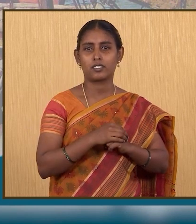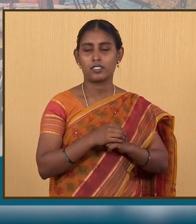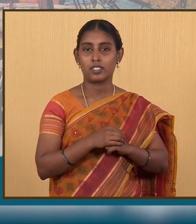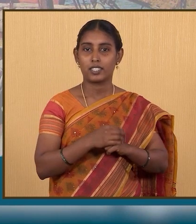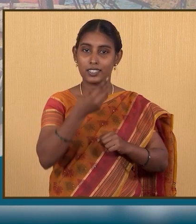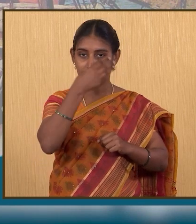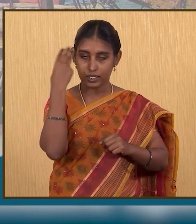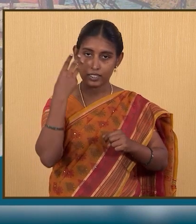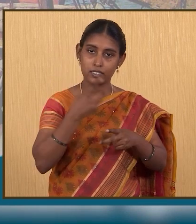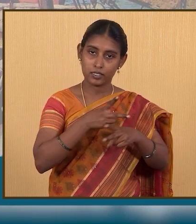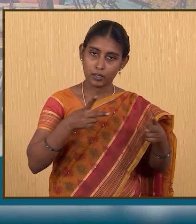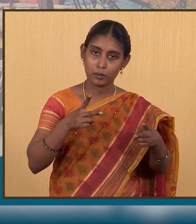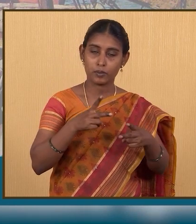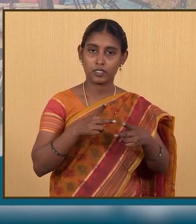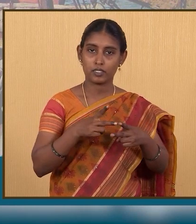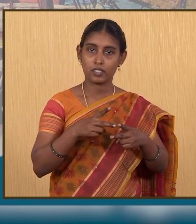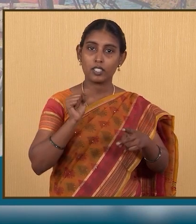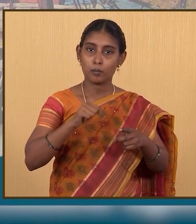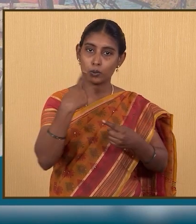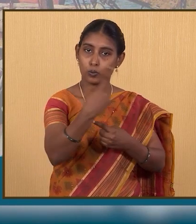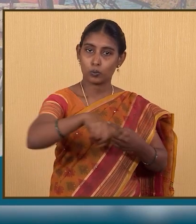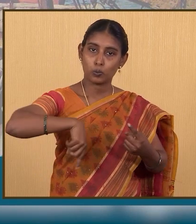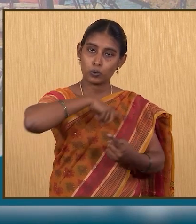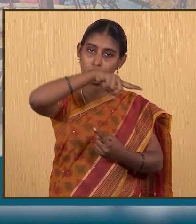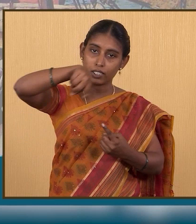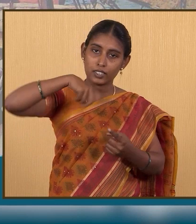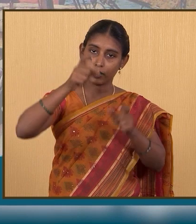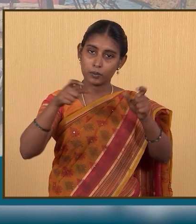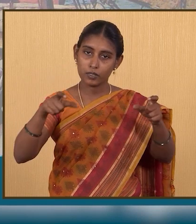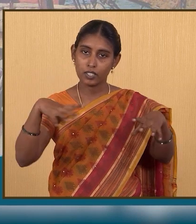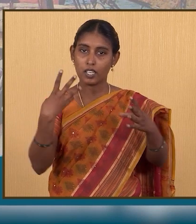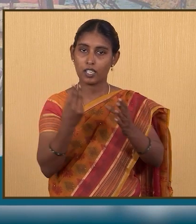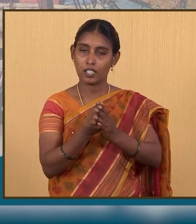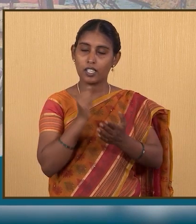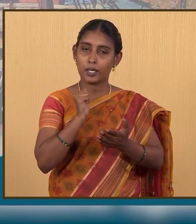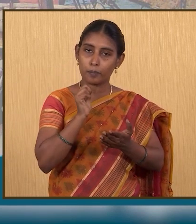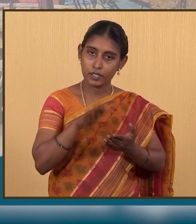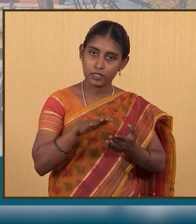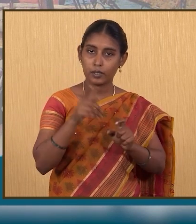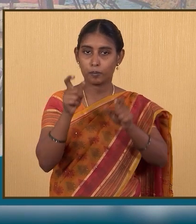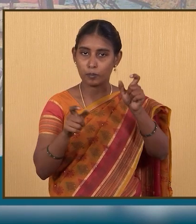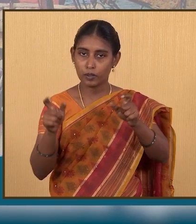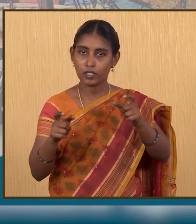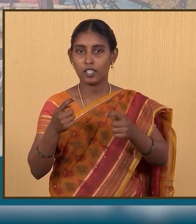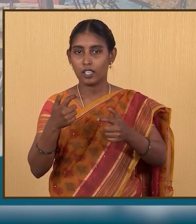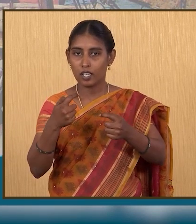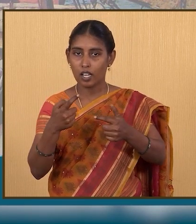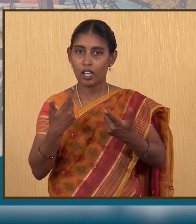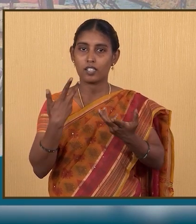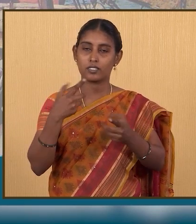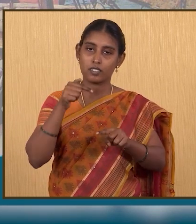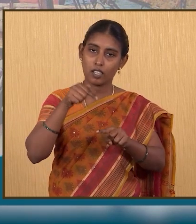தெரிஞ்சுக்கிறோம் அப்படின்னா, சமயம், சமூக நிலை எப்படி இருந்தது நம்மளோட நாட்டில், பொருளாதார நிலை எப்படி